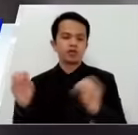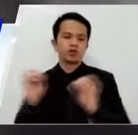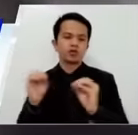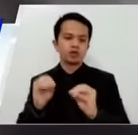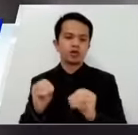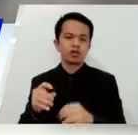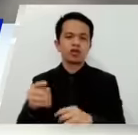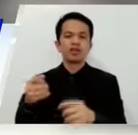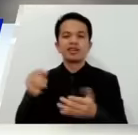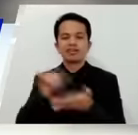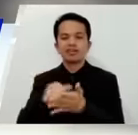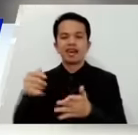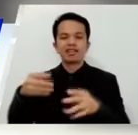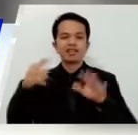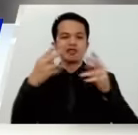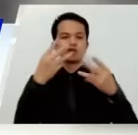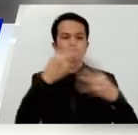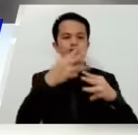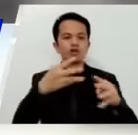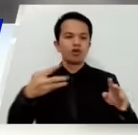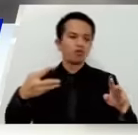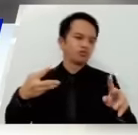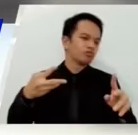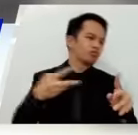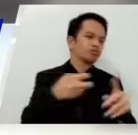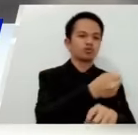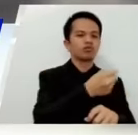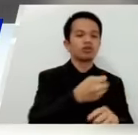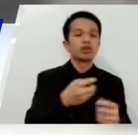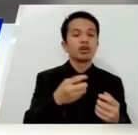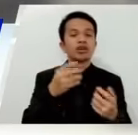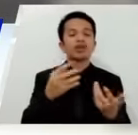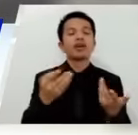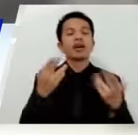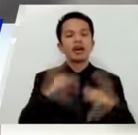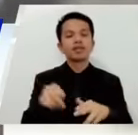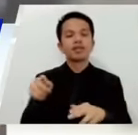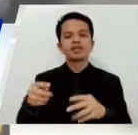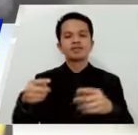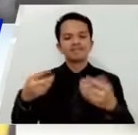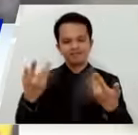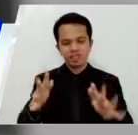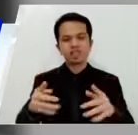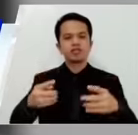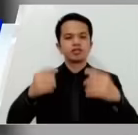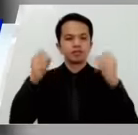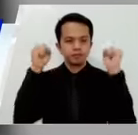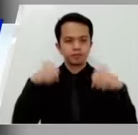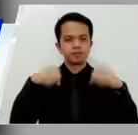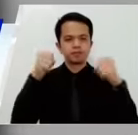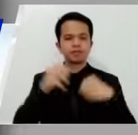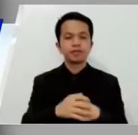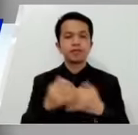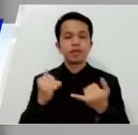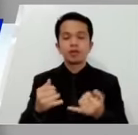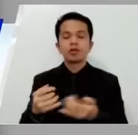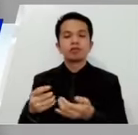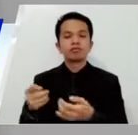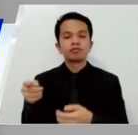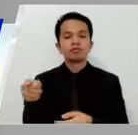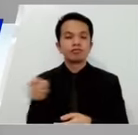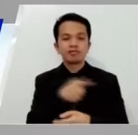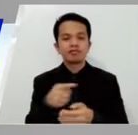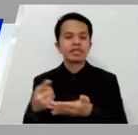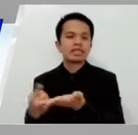nasabing kainan. Ito ay matapos nagkaroon ng settlement ang dalawang panig. Pinag-uusapan na lang ng driver at ng pamunuan ng fast food ang halaga